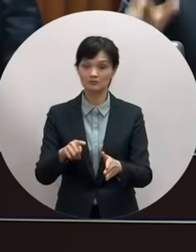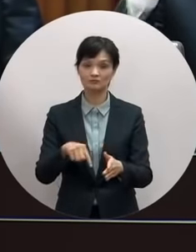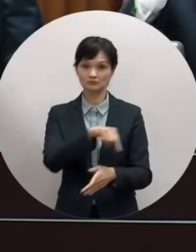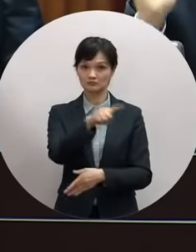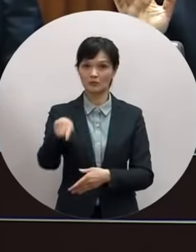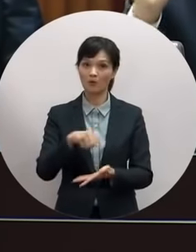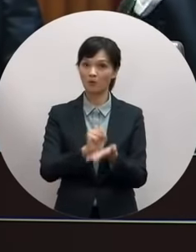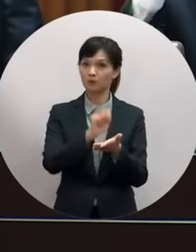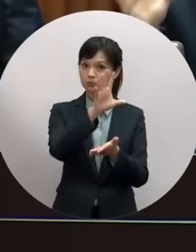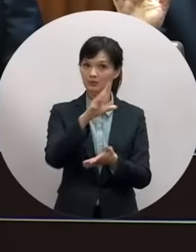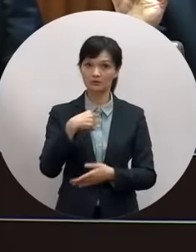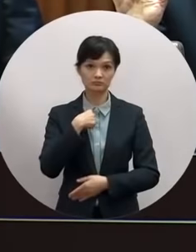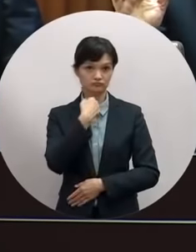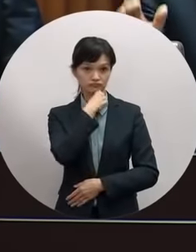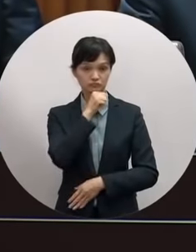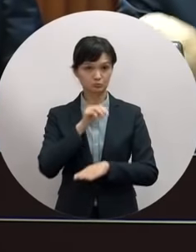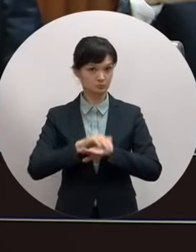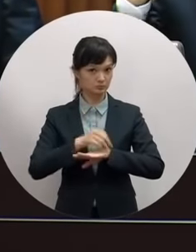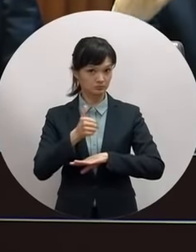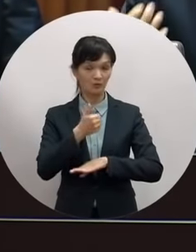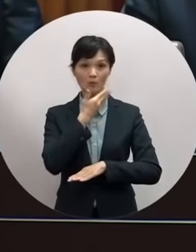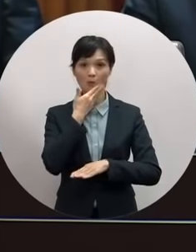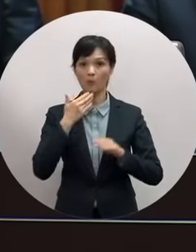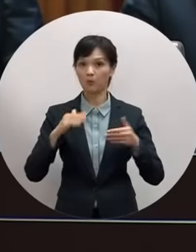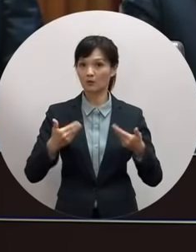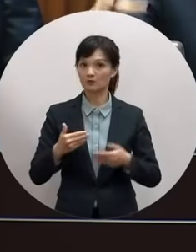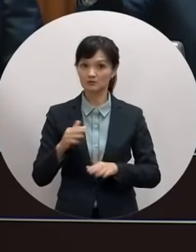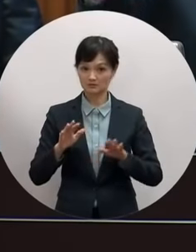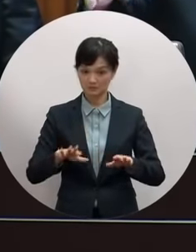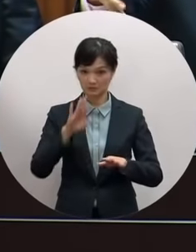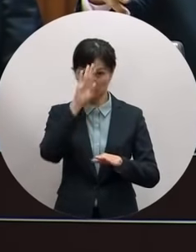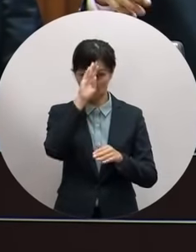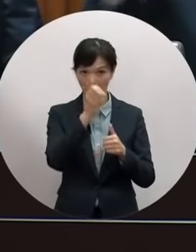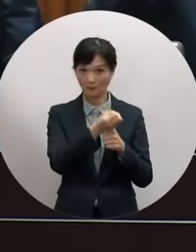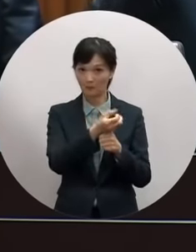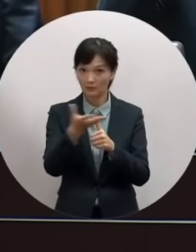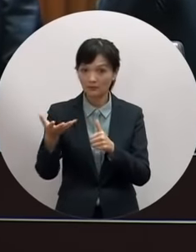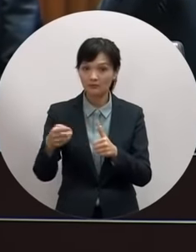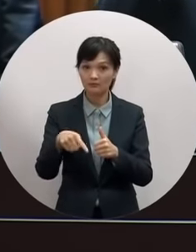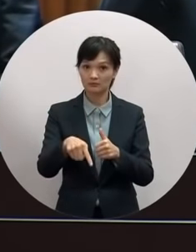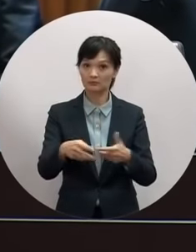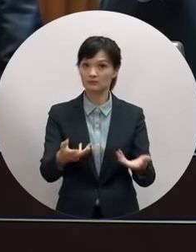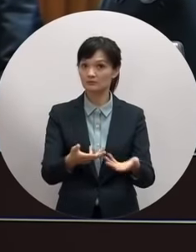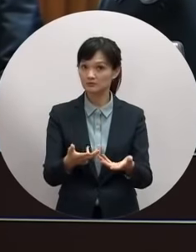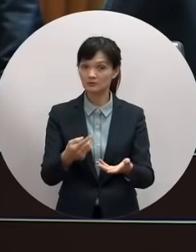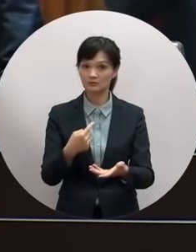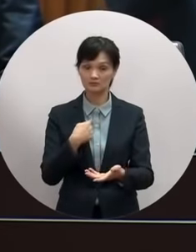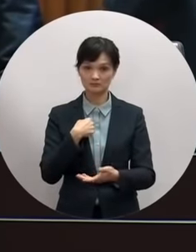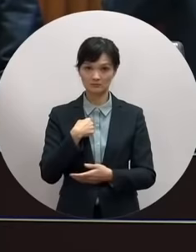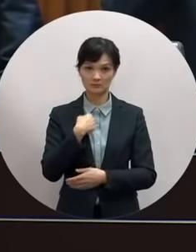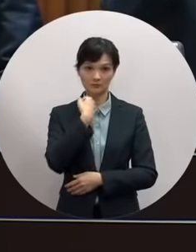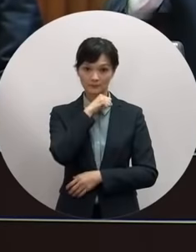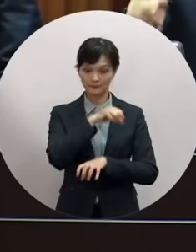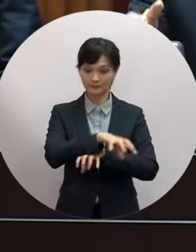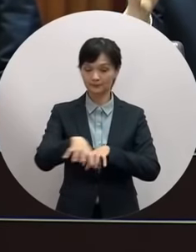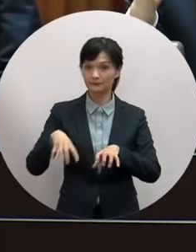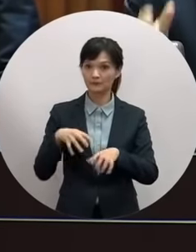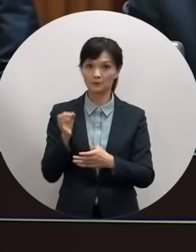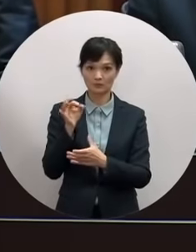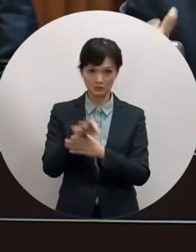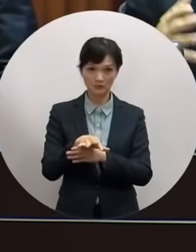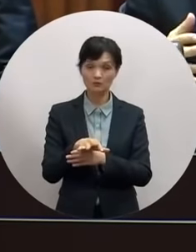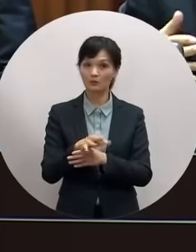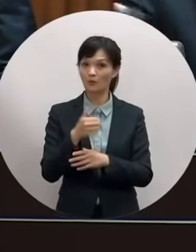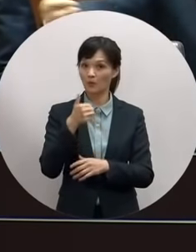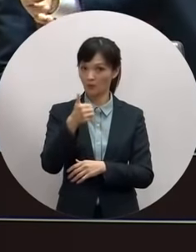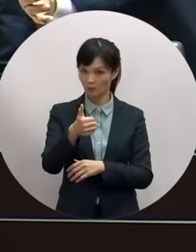多。这一次疫情的时候，全世界都看到台湾是投资环境最好的，所以我们